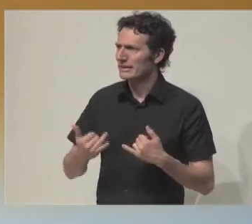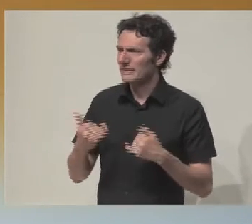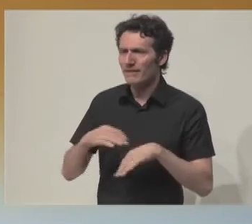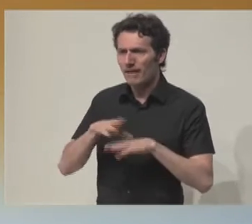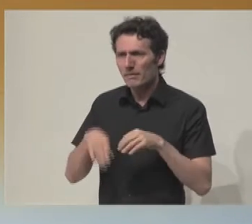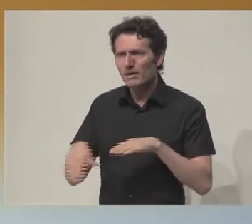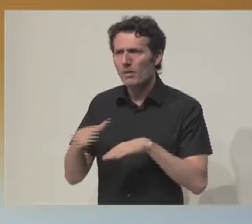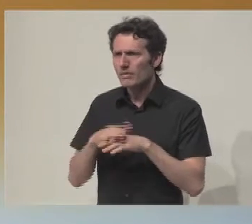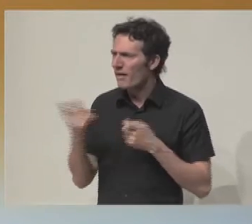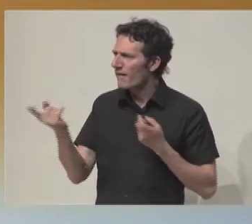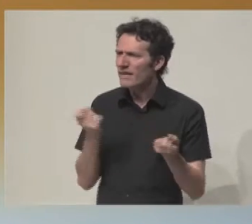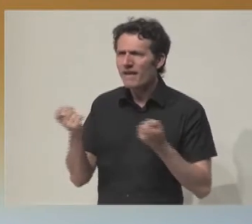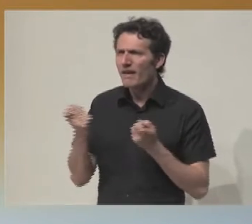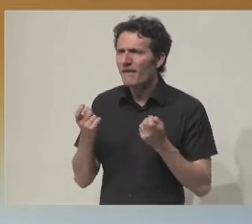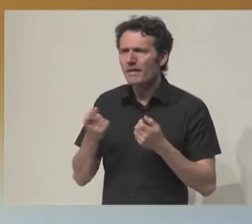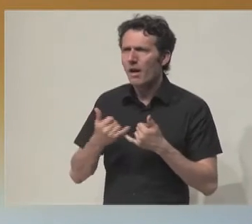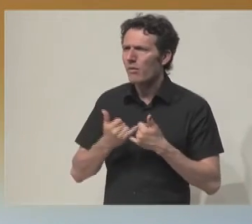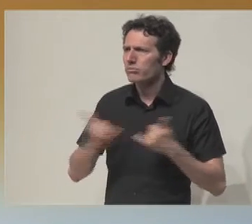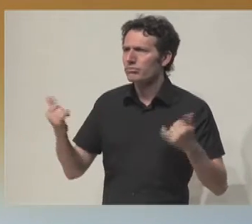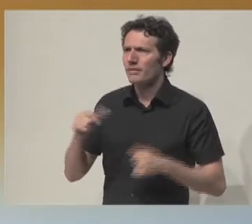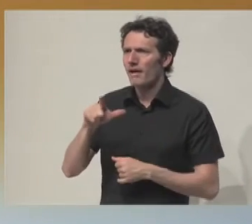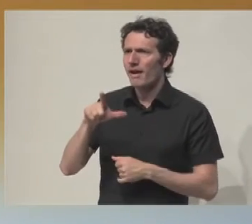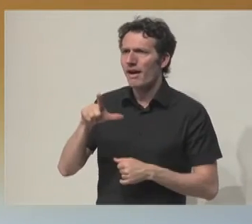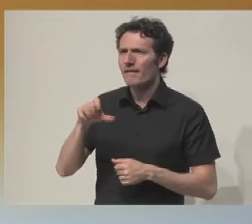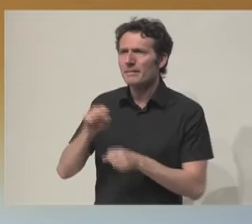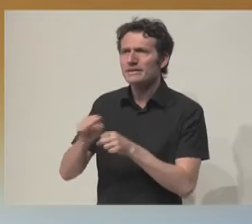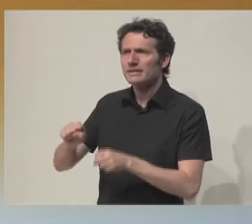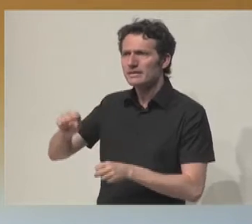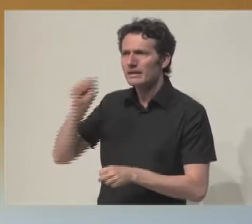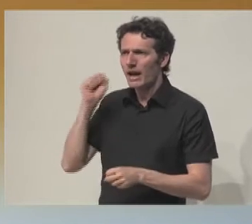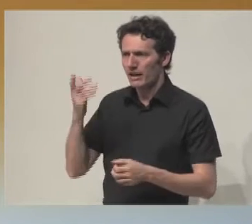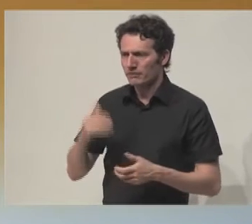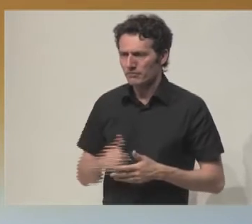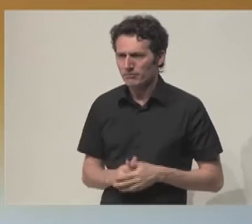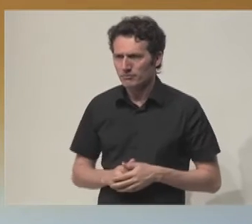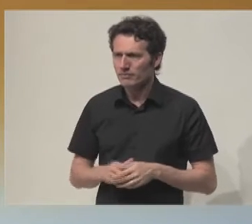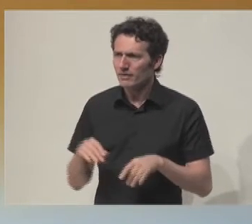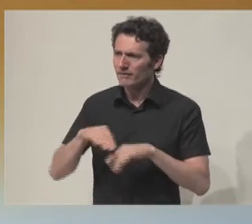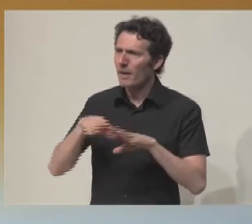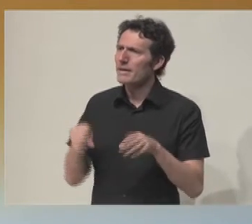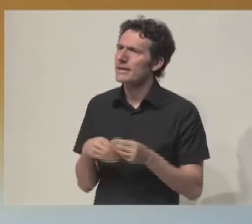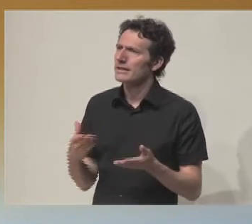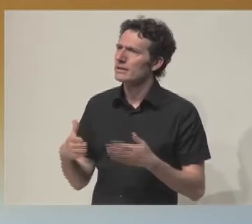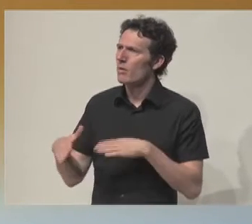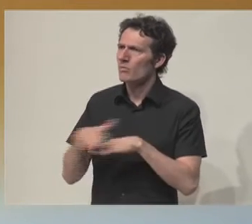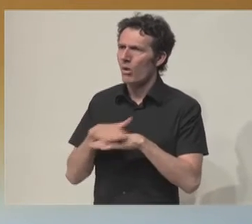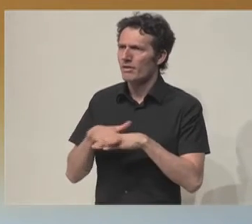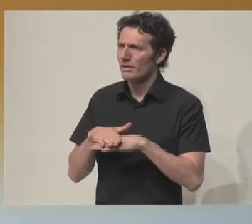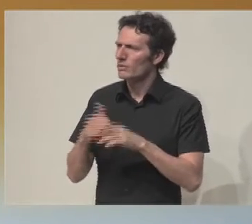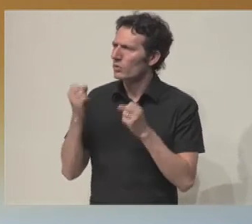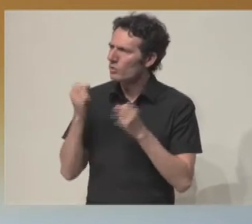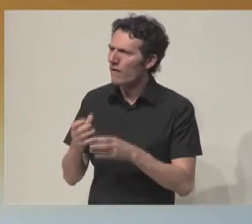de loin tout cas de loin dans le xxème siècle cette famille politique elle a été souvent